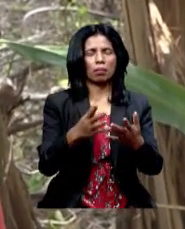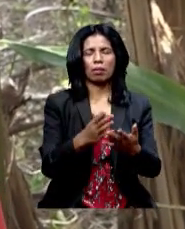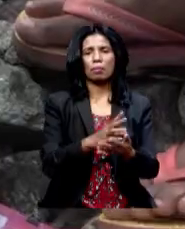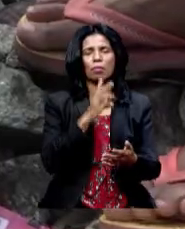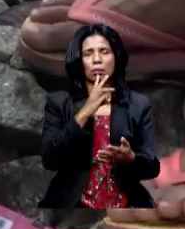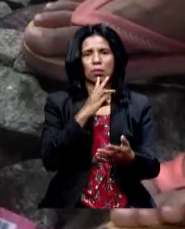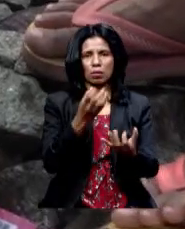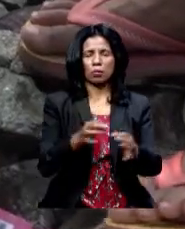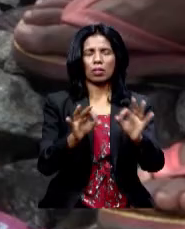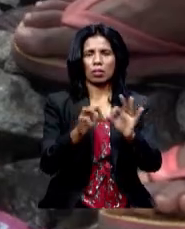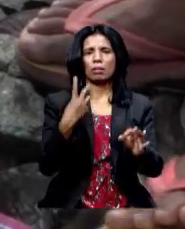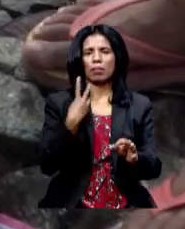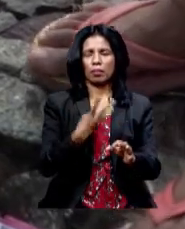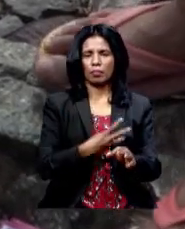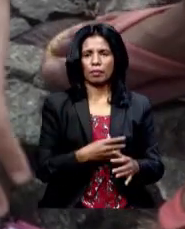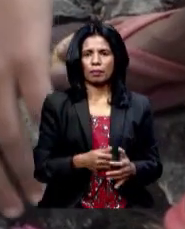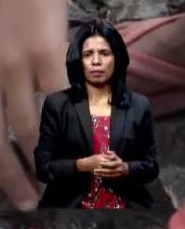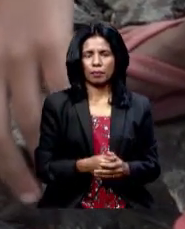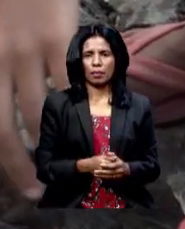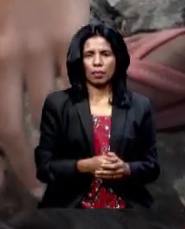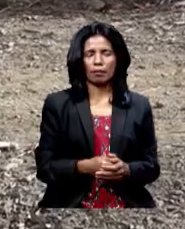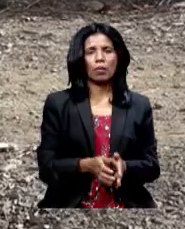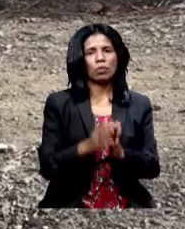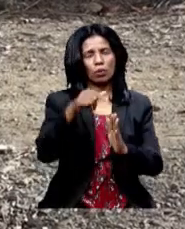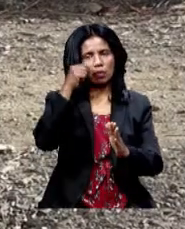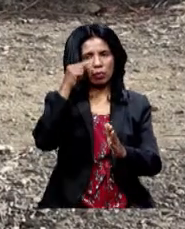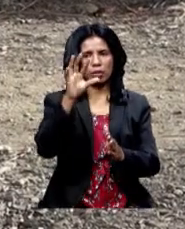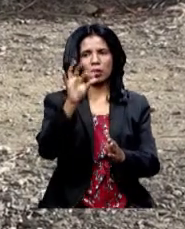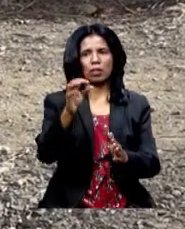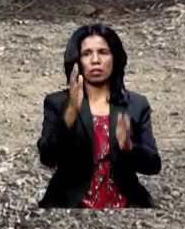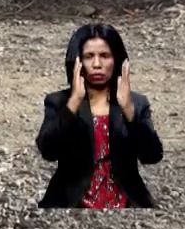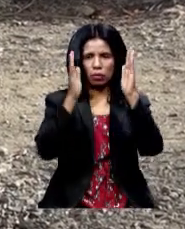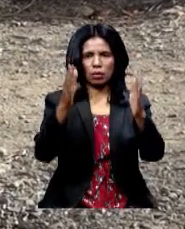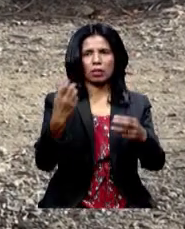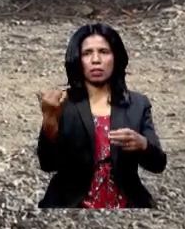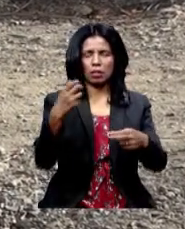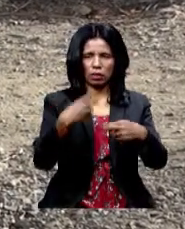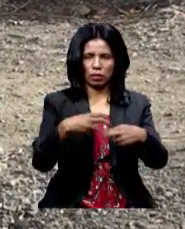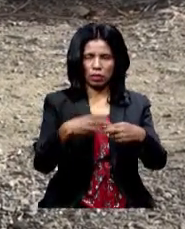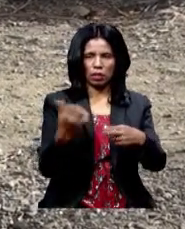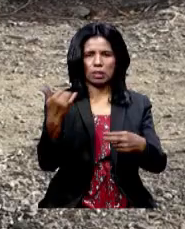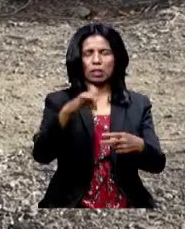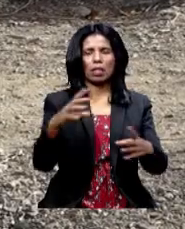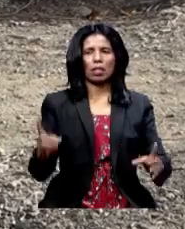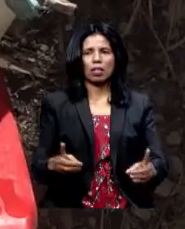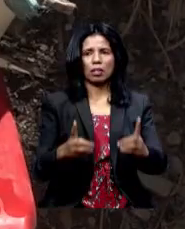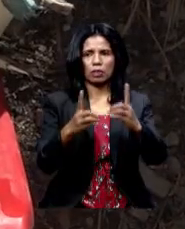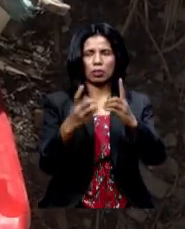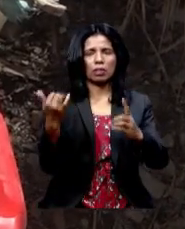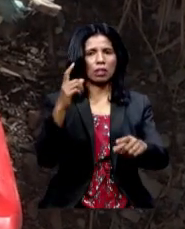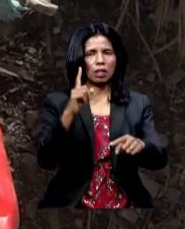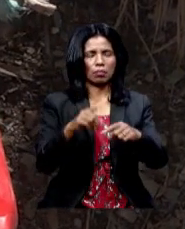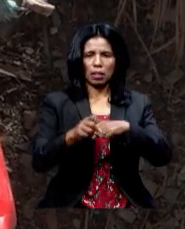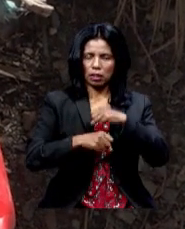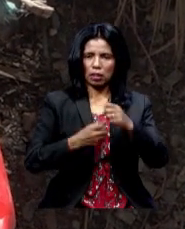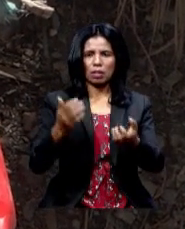ba ne. Narse Simenes husu governo da SIA Atu tau atensau ba sira ni dificuldade ne be sira enfrenta, nune e sira la beleteru